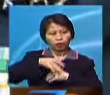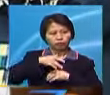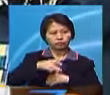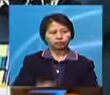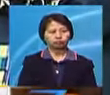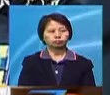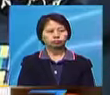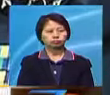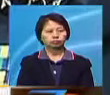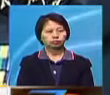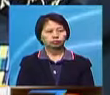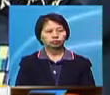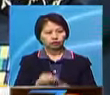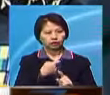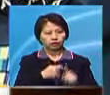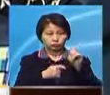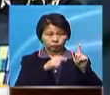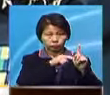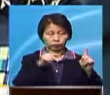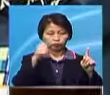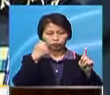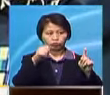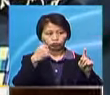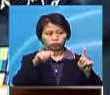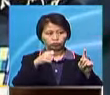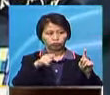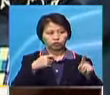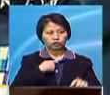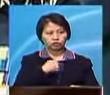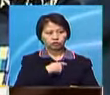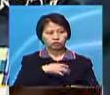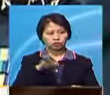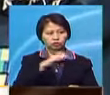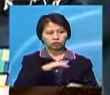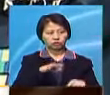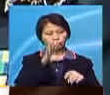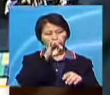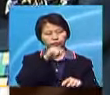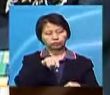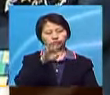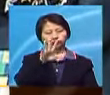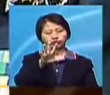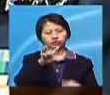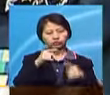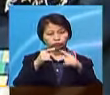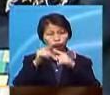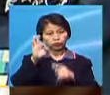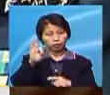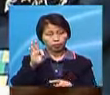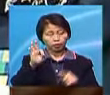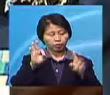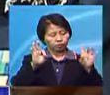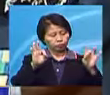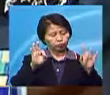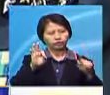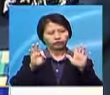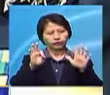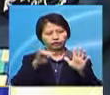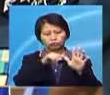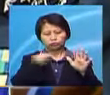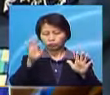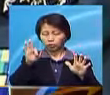Great. Daripada 1 hingga 10, I would say we are in the range of 8.5 to 9. Dari segi